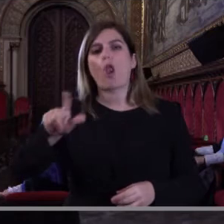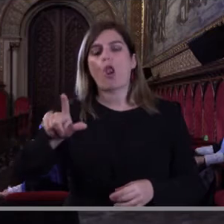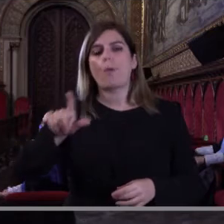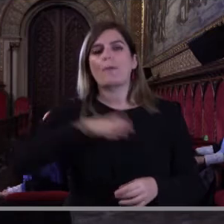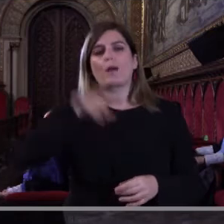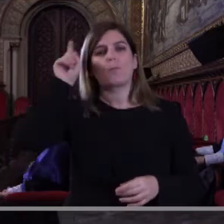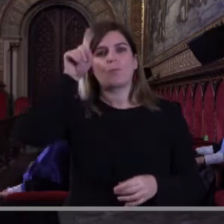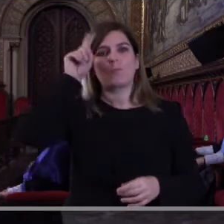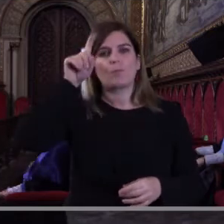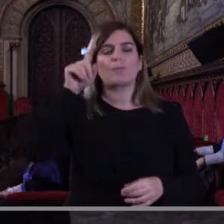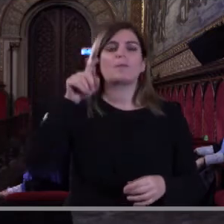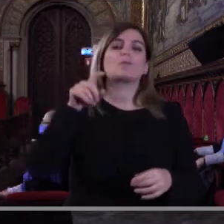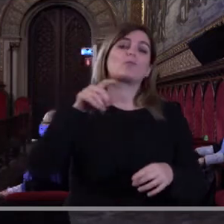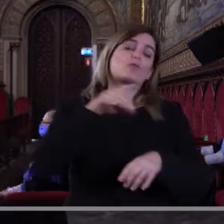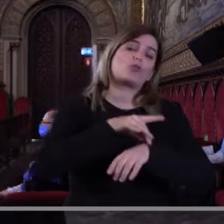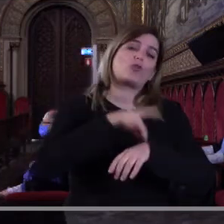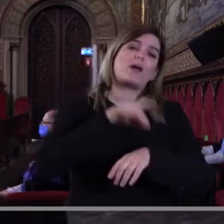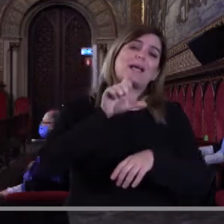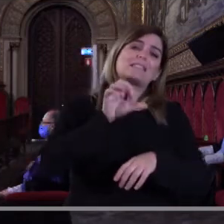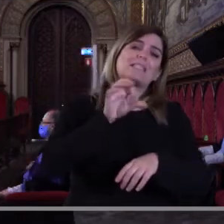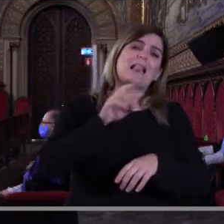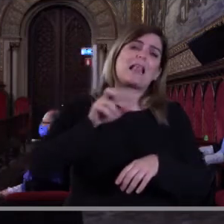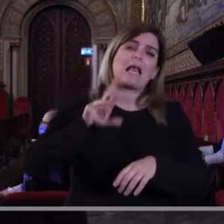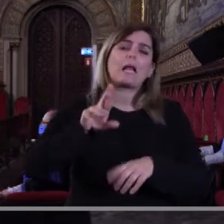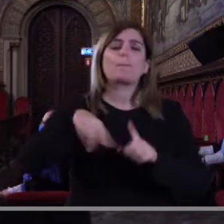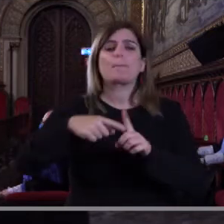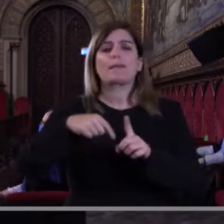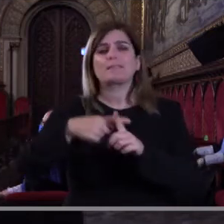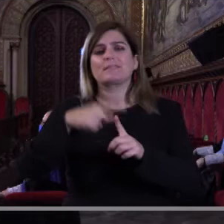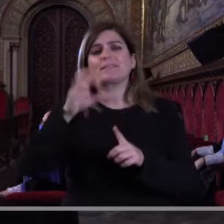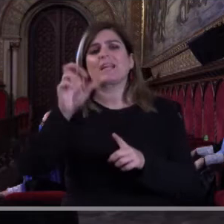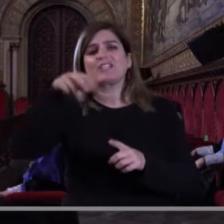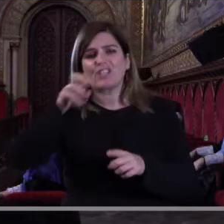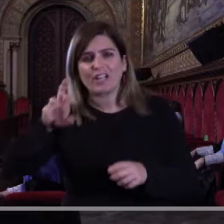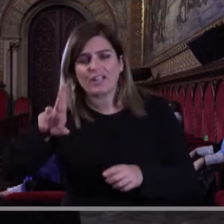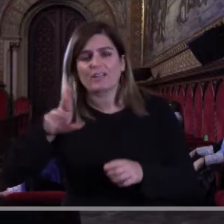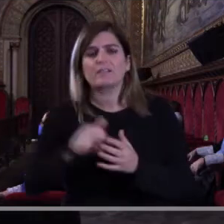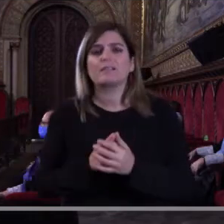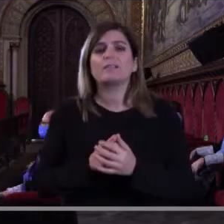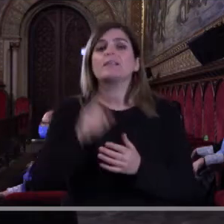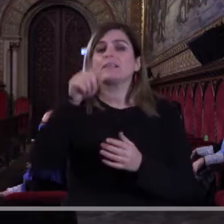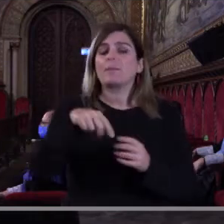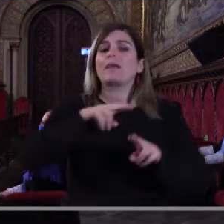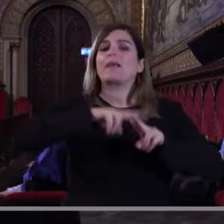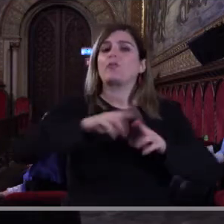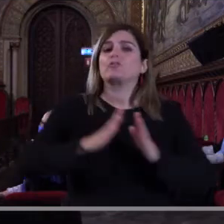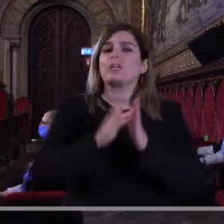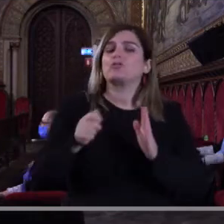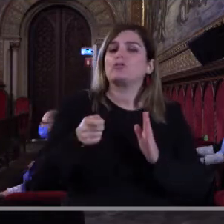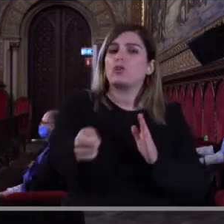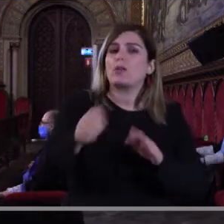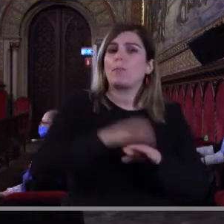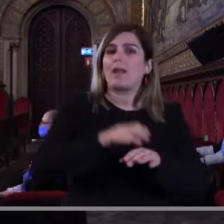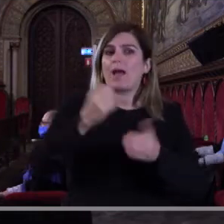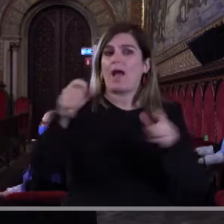professors Manel Esteller i Josep Samitier. La Creu de Sant Jordi a les aules d'extensió universitària per a la gent